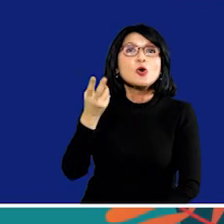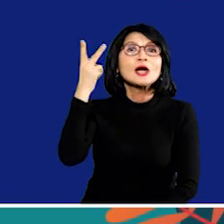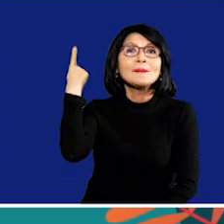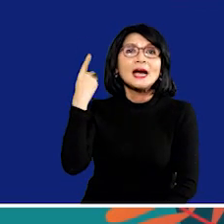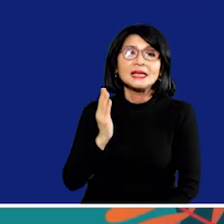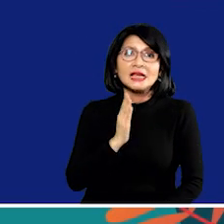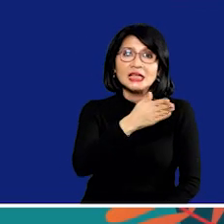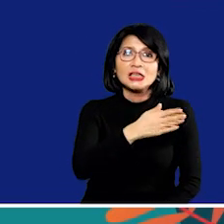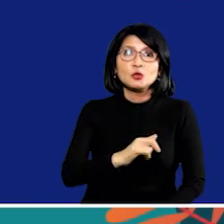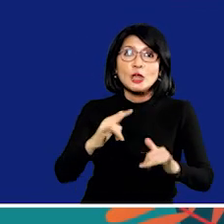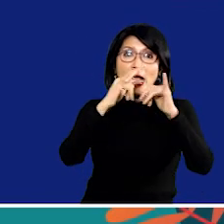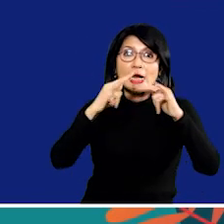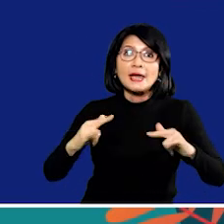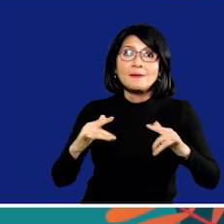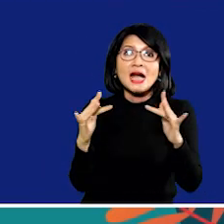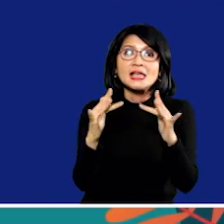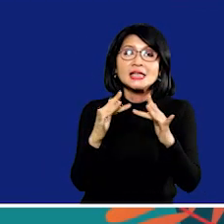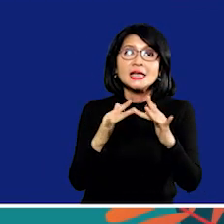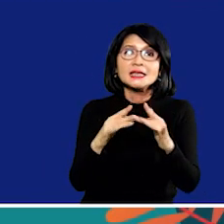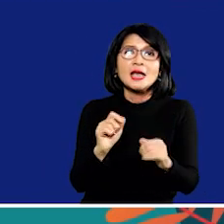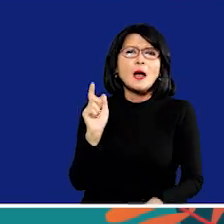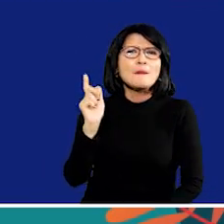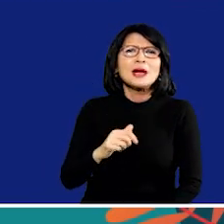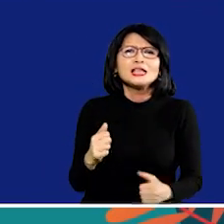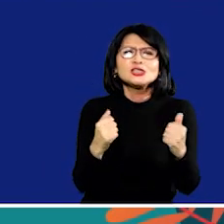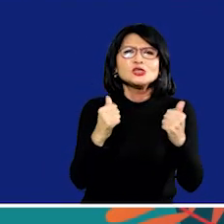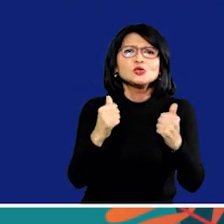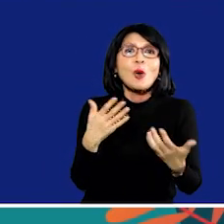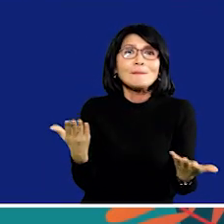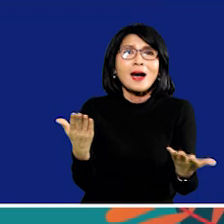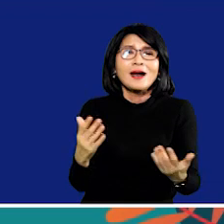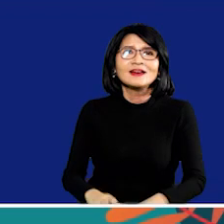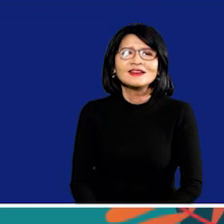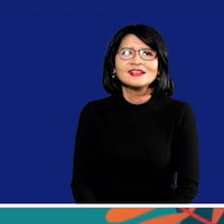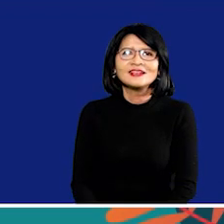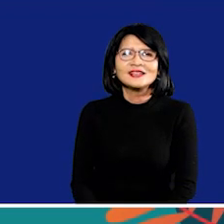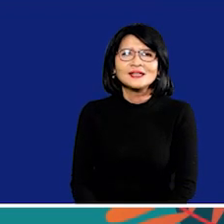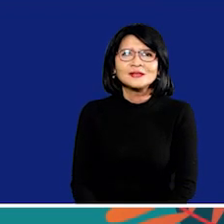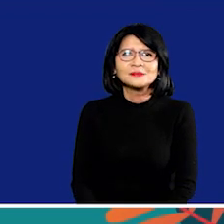kemarin waktu ikut kemah karakter virtual anak Indonesia paling seru ngapain? Yang seru itu